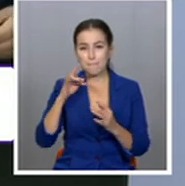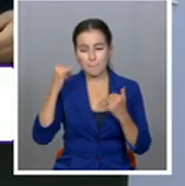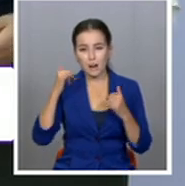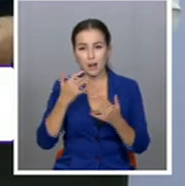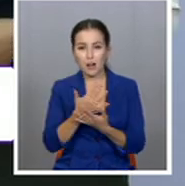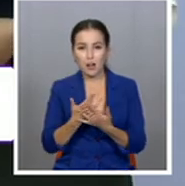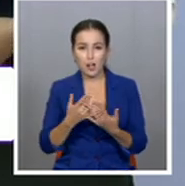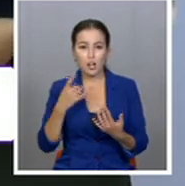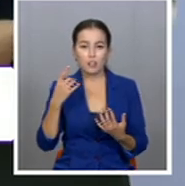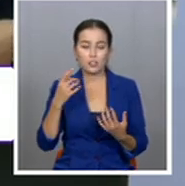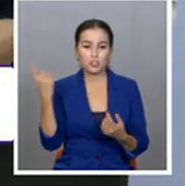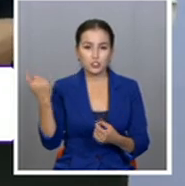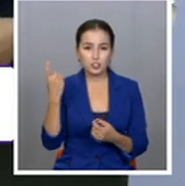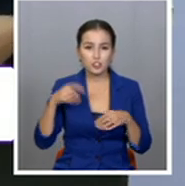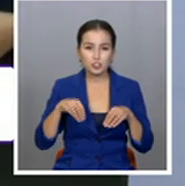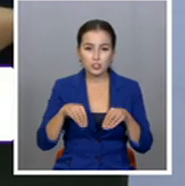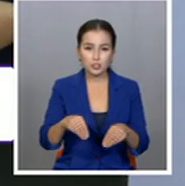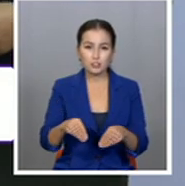дамуы.